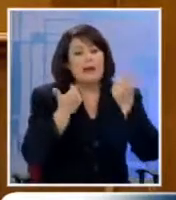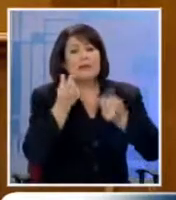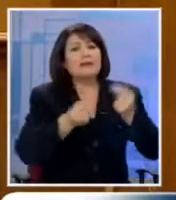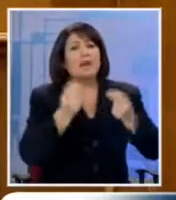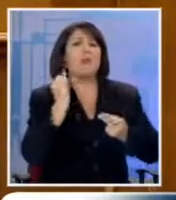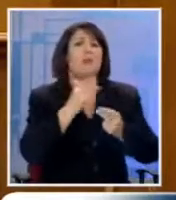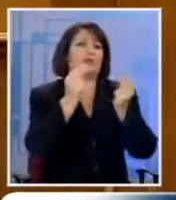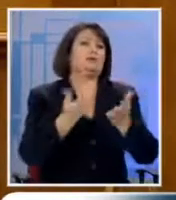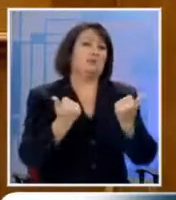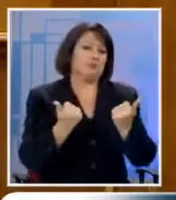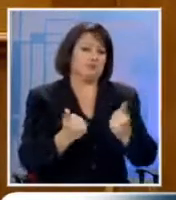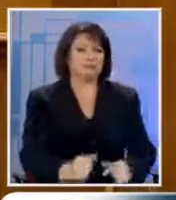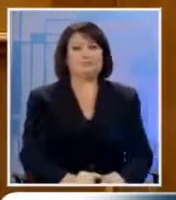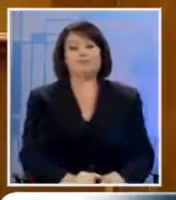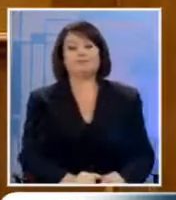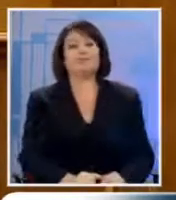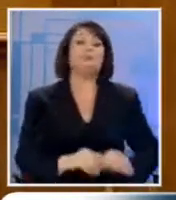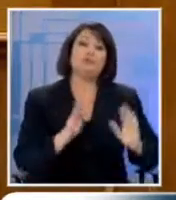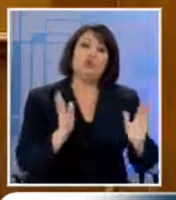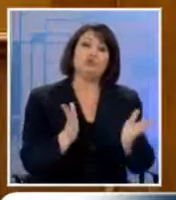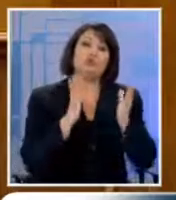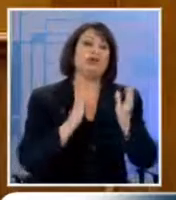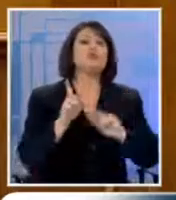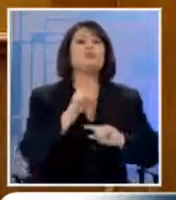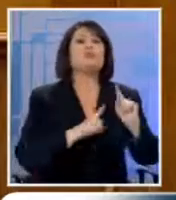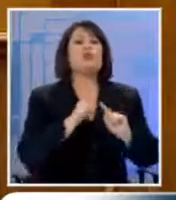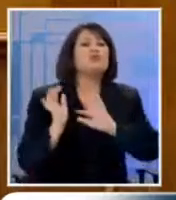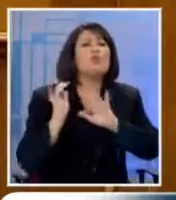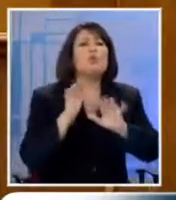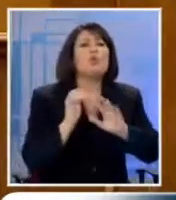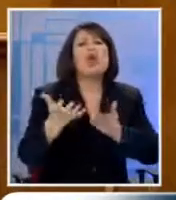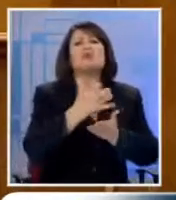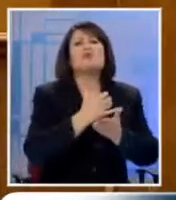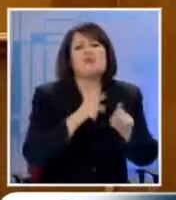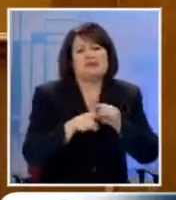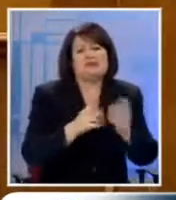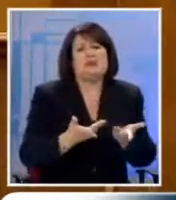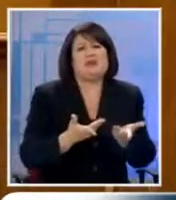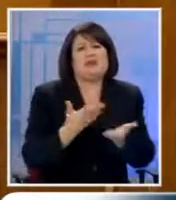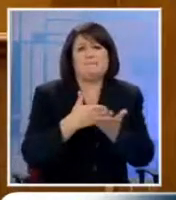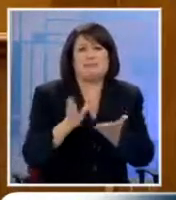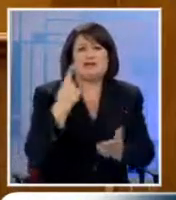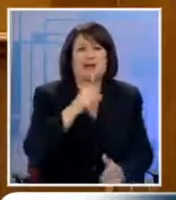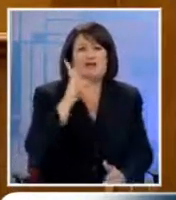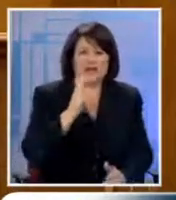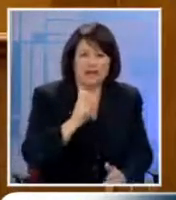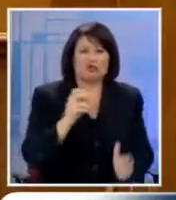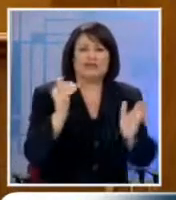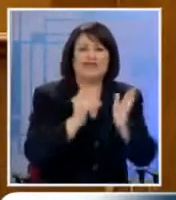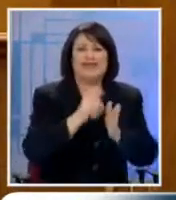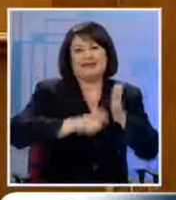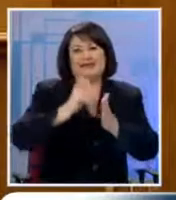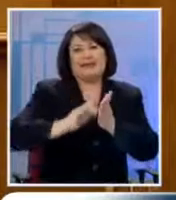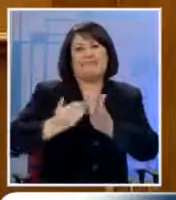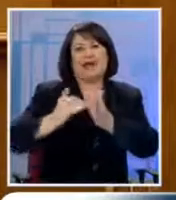αποτελέσματα. Έστω και έτσι όμως, ποιους αφορούν οι αφίξεις και τα έσοδα όταν η μισή από τους 120.000